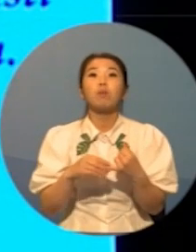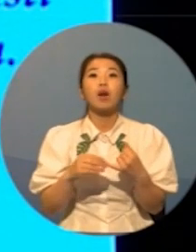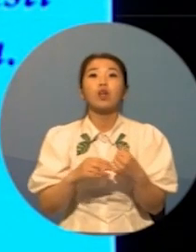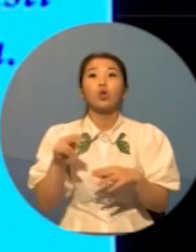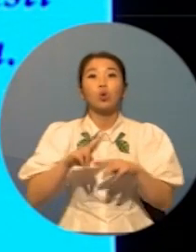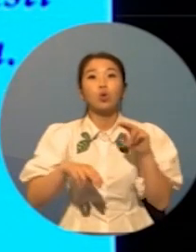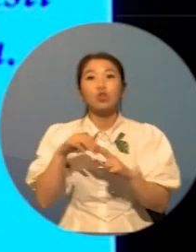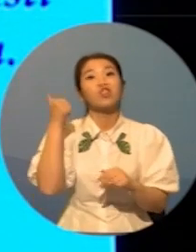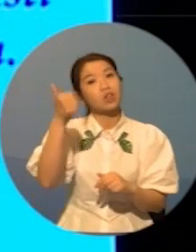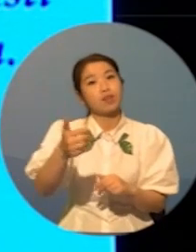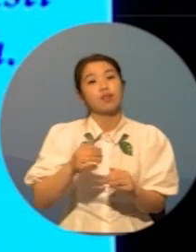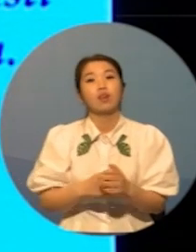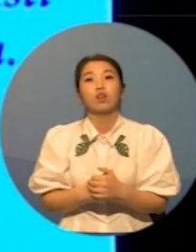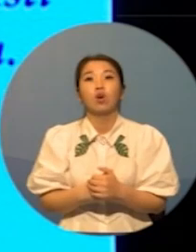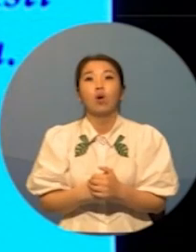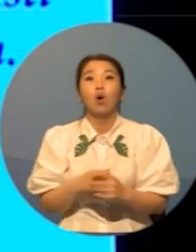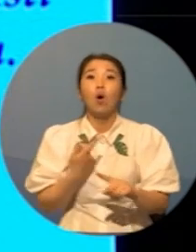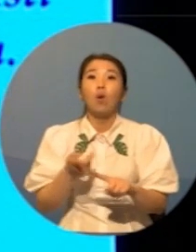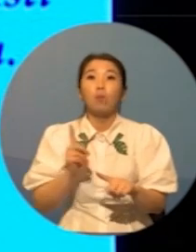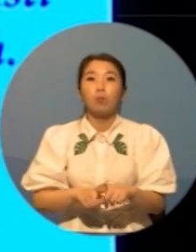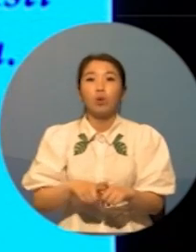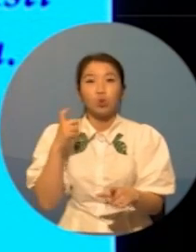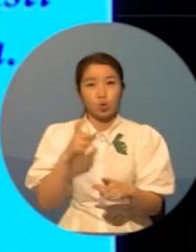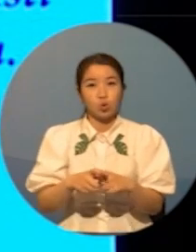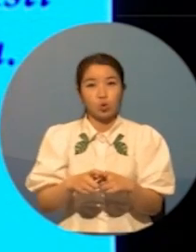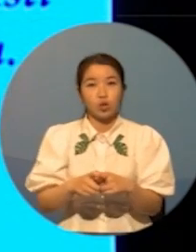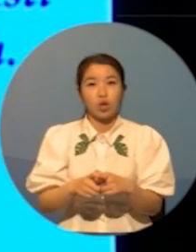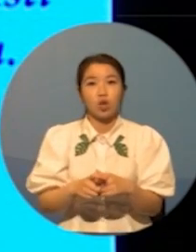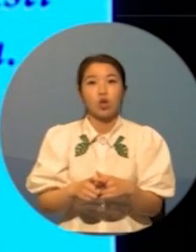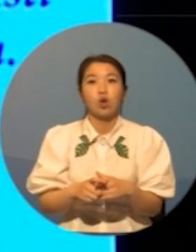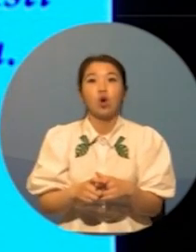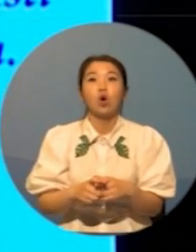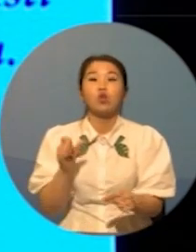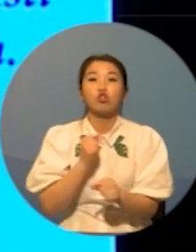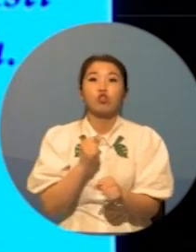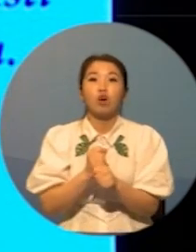Бұл мысалда шүдігарлау сөзі атауыш фейлге мысал болады.